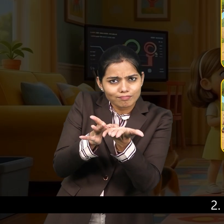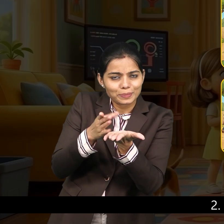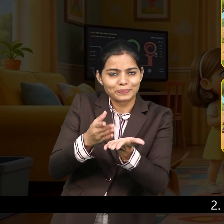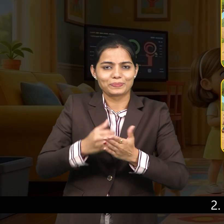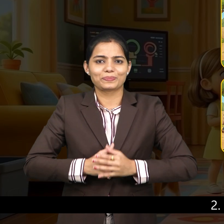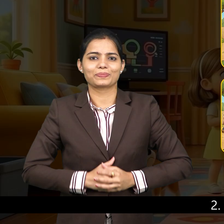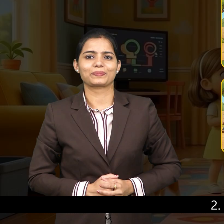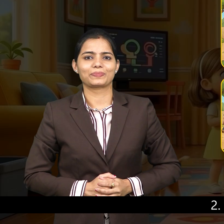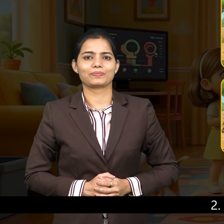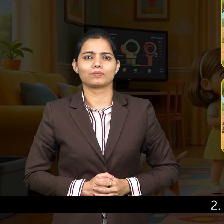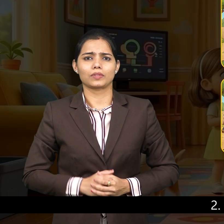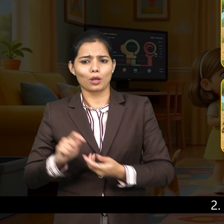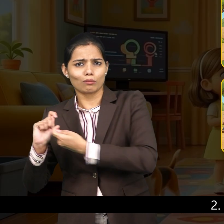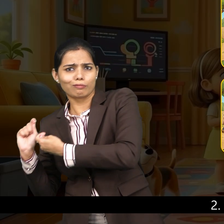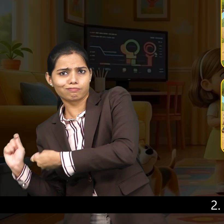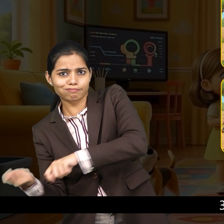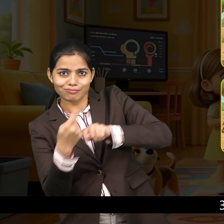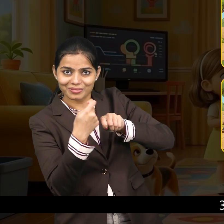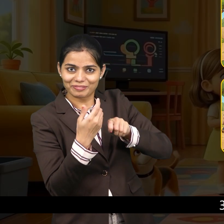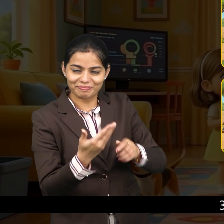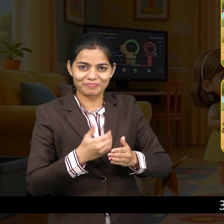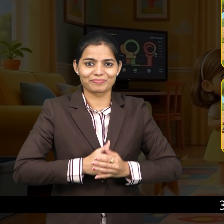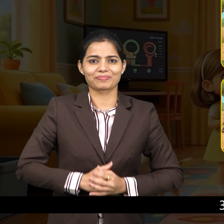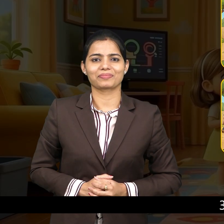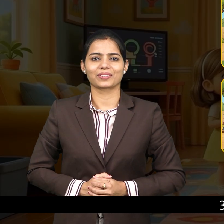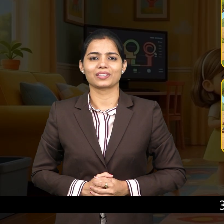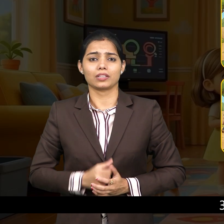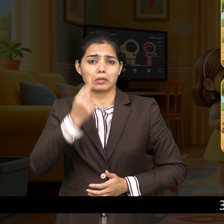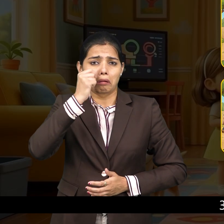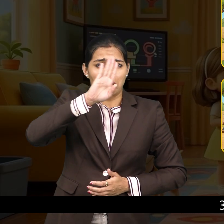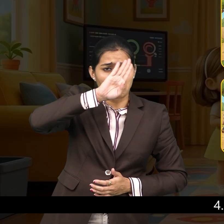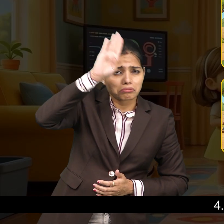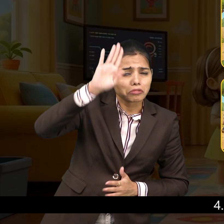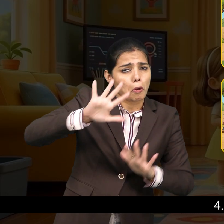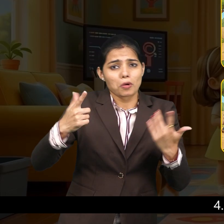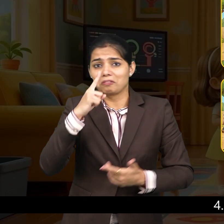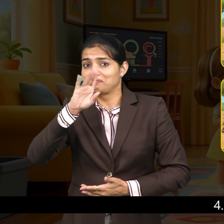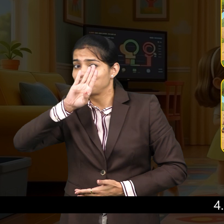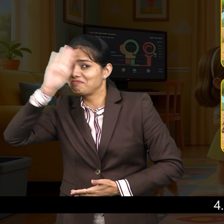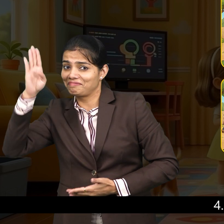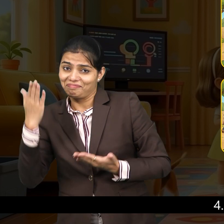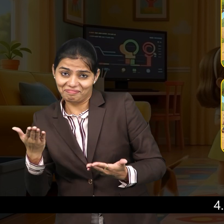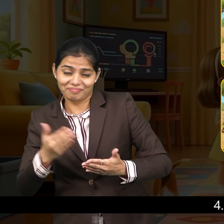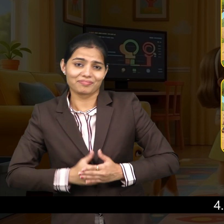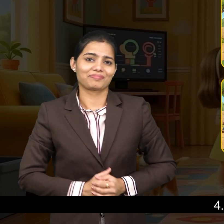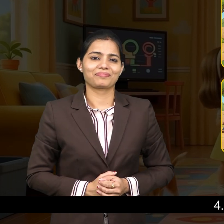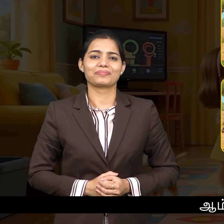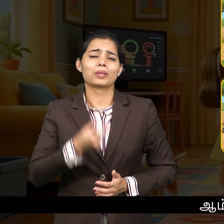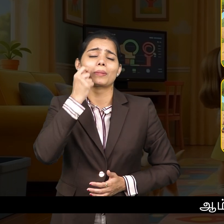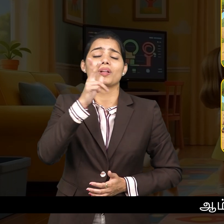2. சுண்டாட்டம். 3. கிரிக்கெட். 4. ராஜா